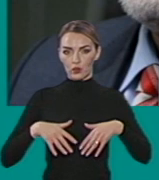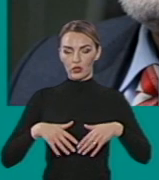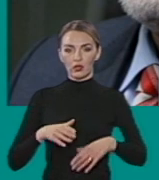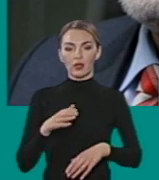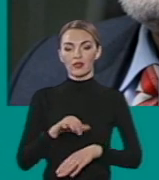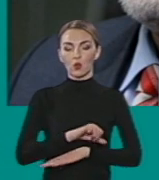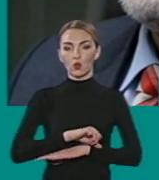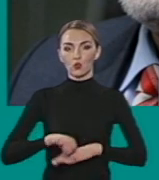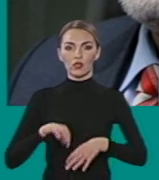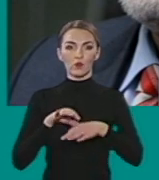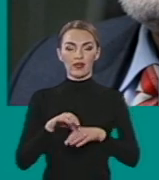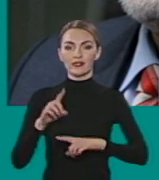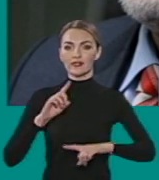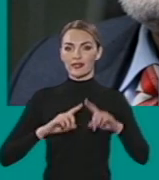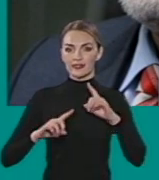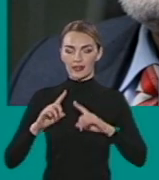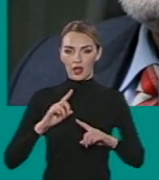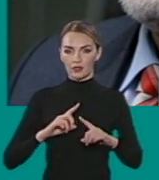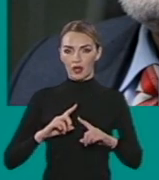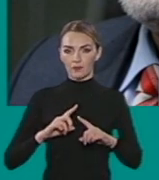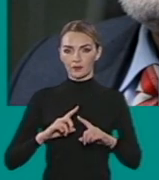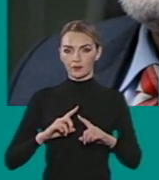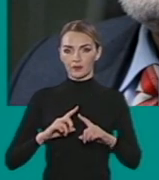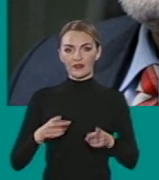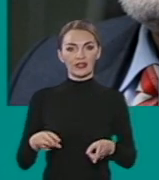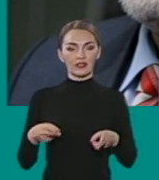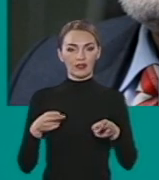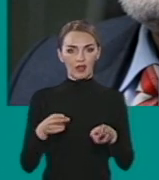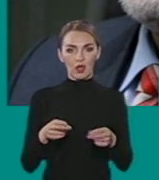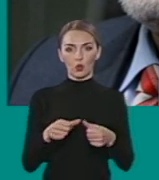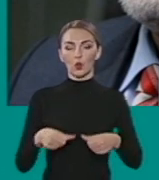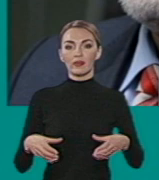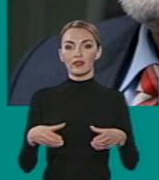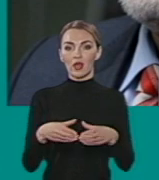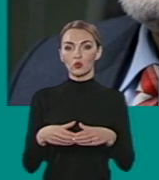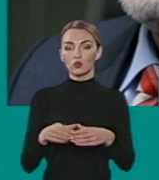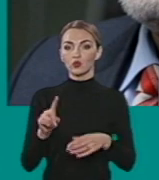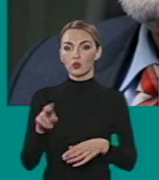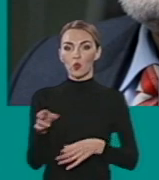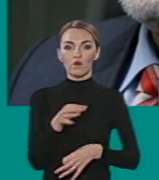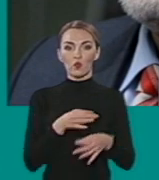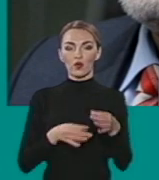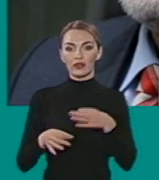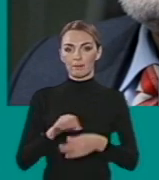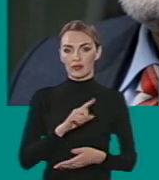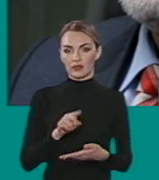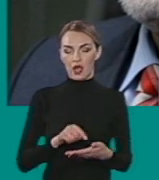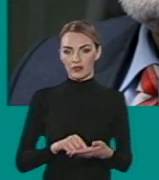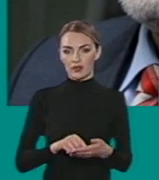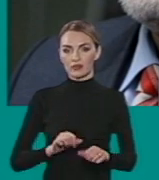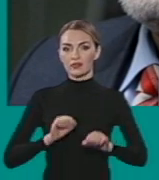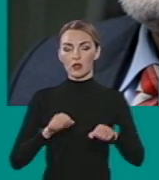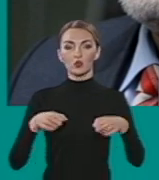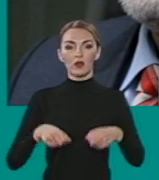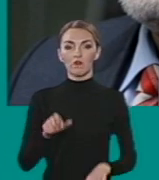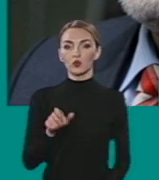кордоні провести засідання виїзне комітету для того, щоб обговорити питання захисту